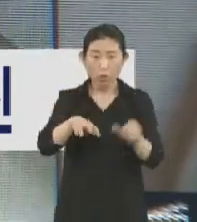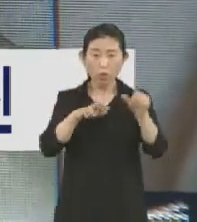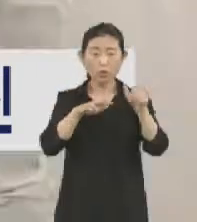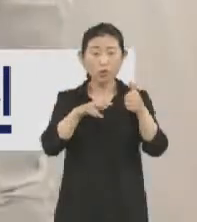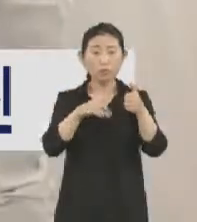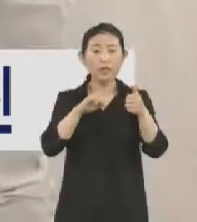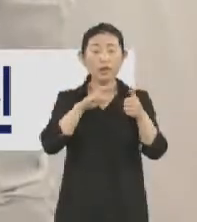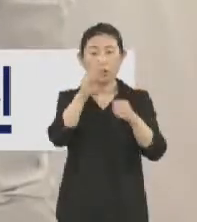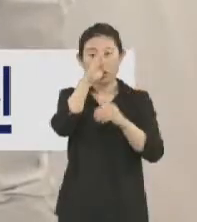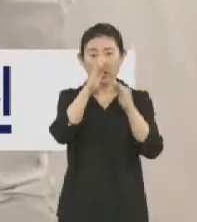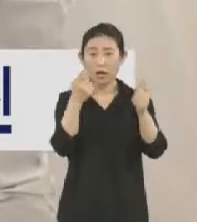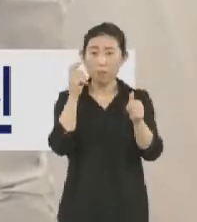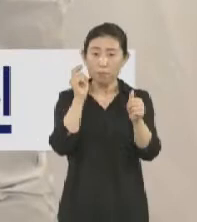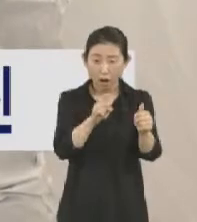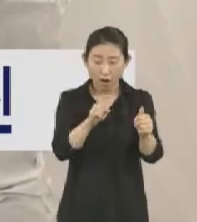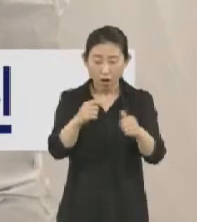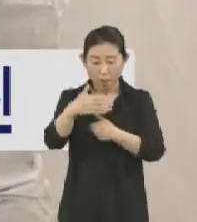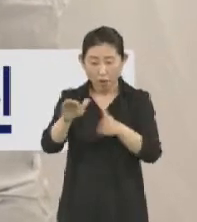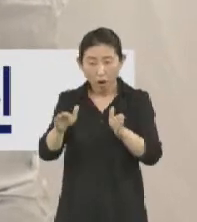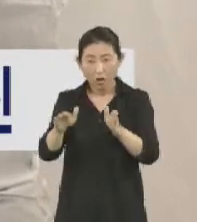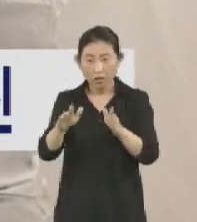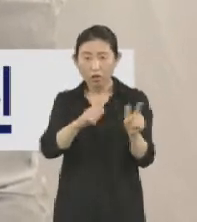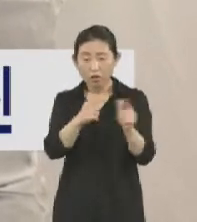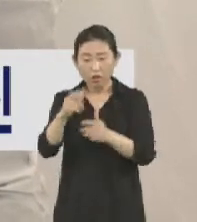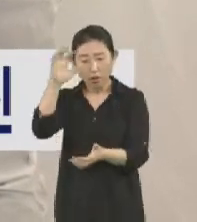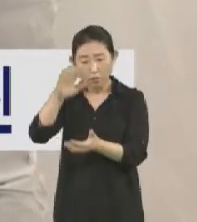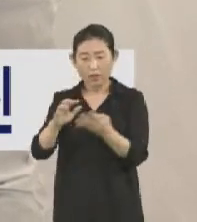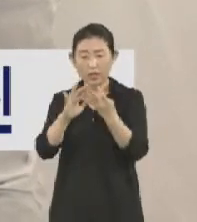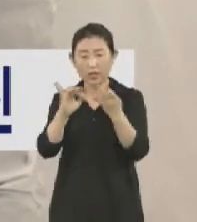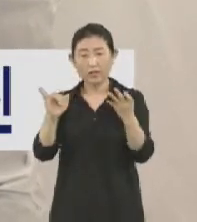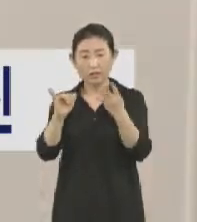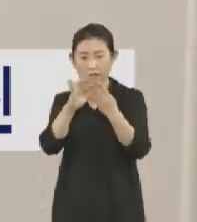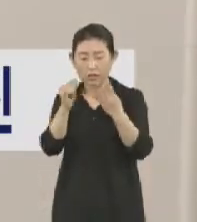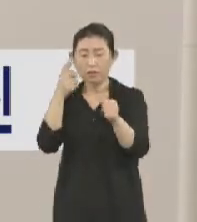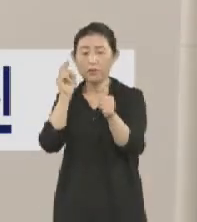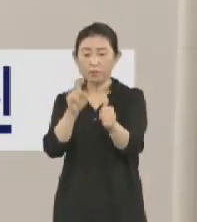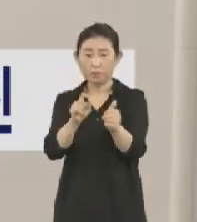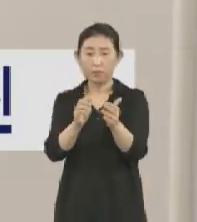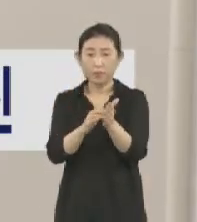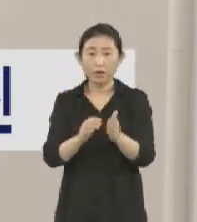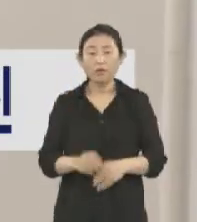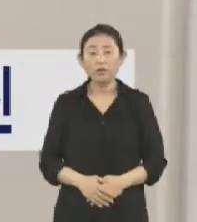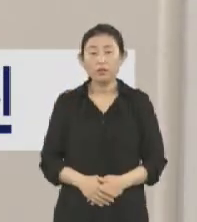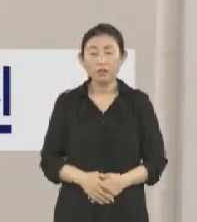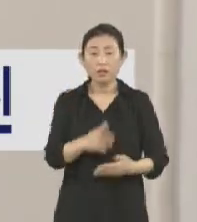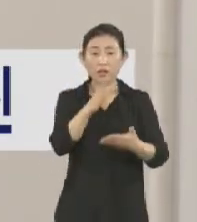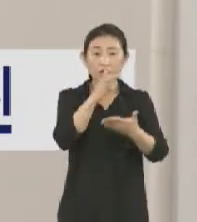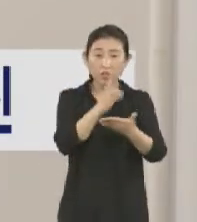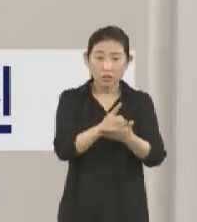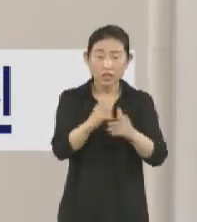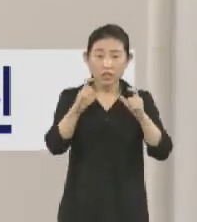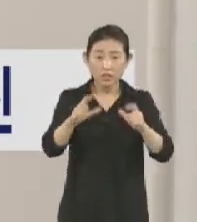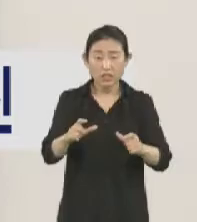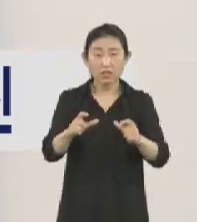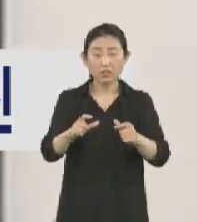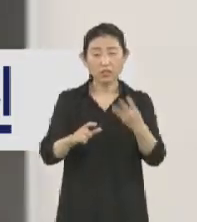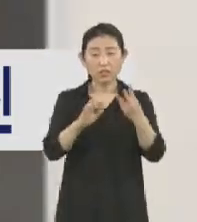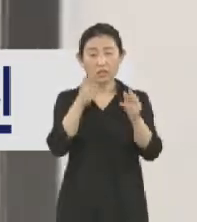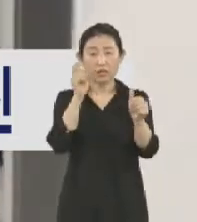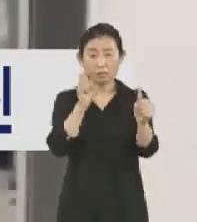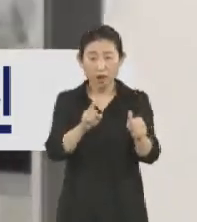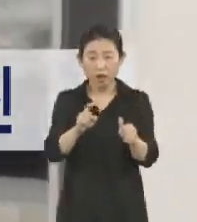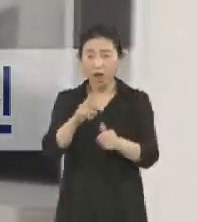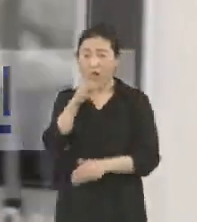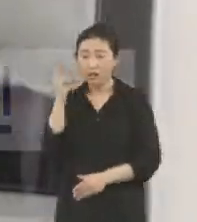추가되 같은 병실 내 환자와 보호자 등 4명이 양성 판정을 받았습니다 천안과 아산 에서도 각각 3명과